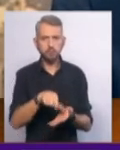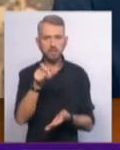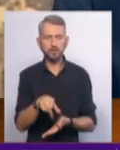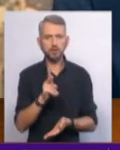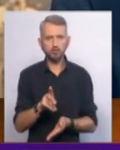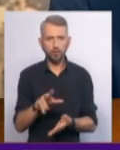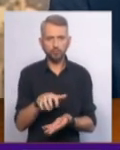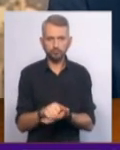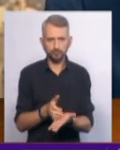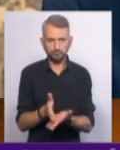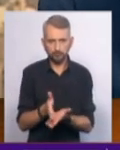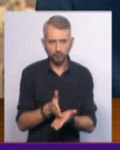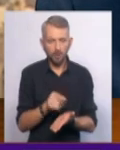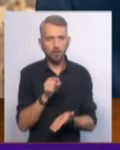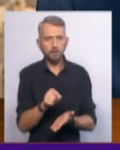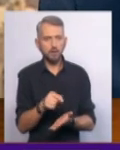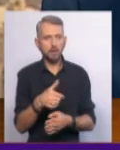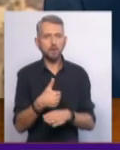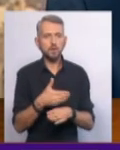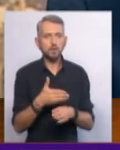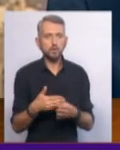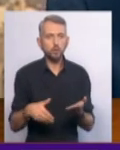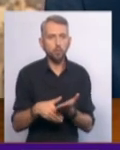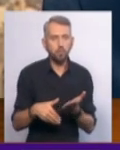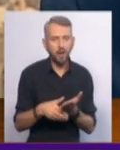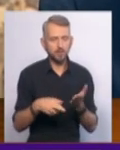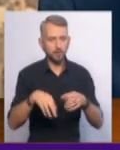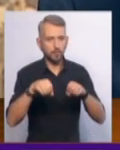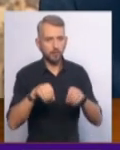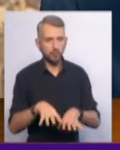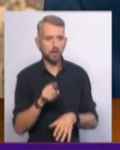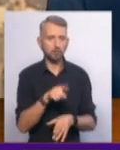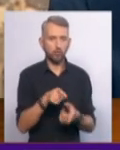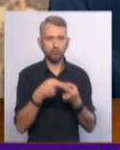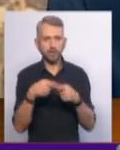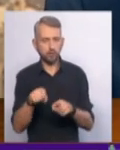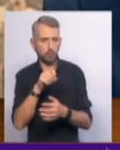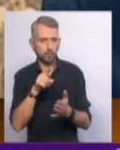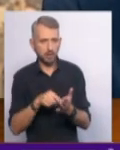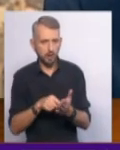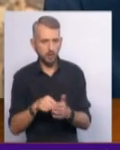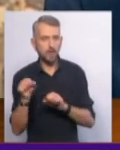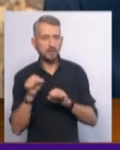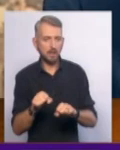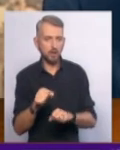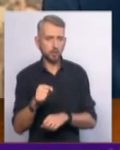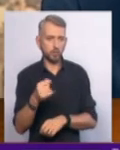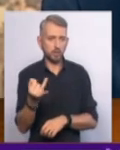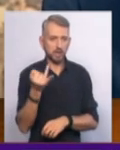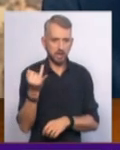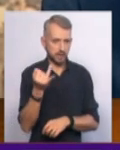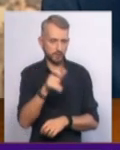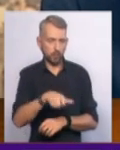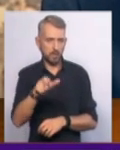іншому місці, він інструмент для вирішення того чи іншого питання захисту інтересів